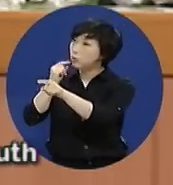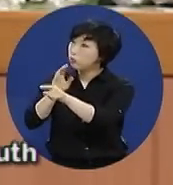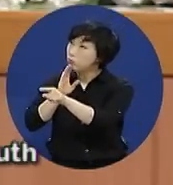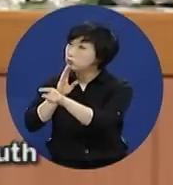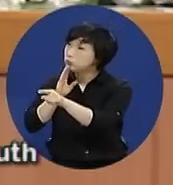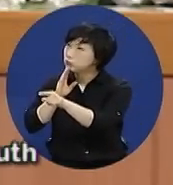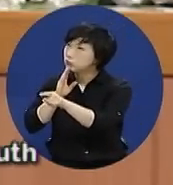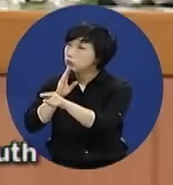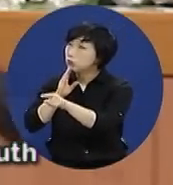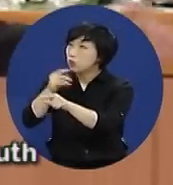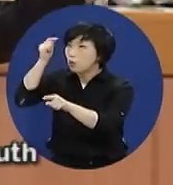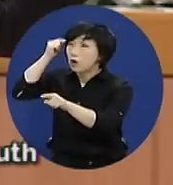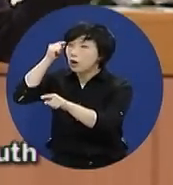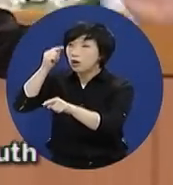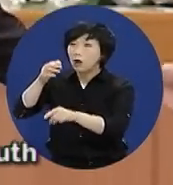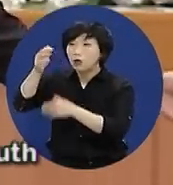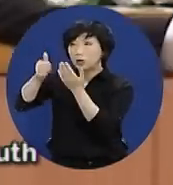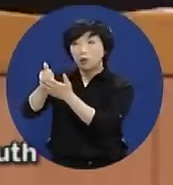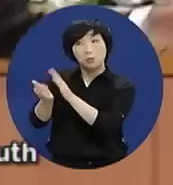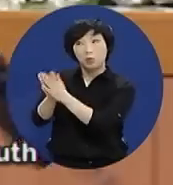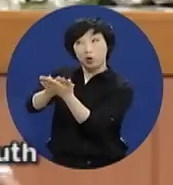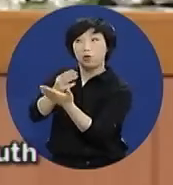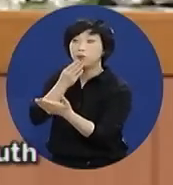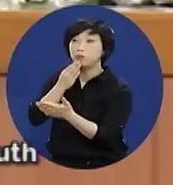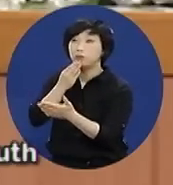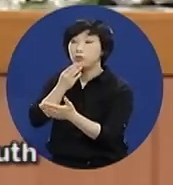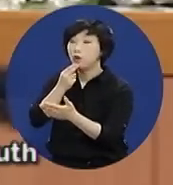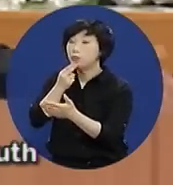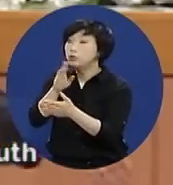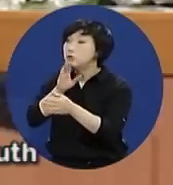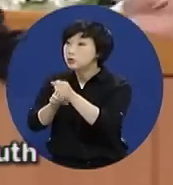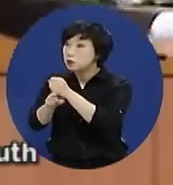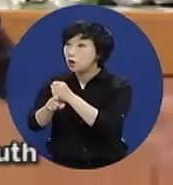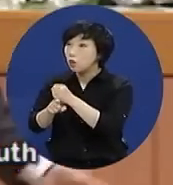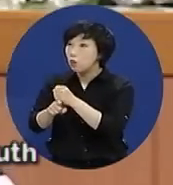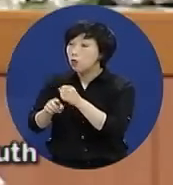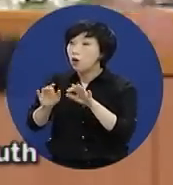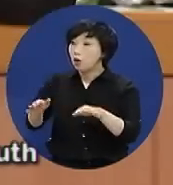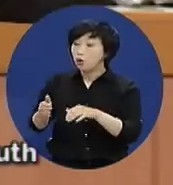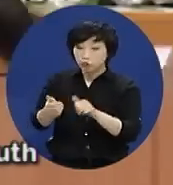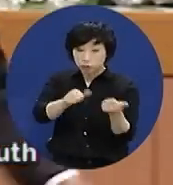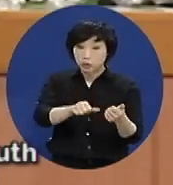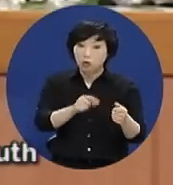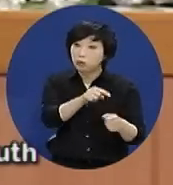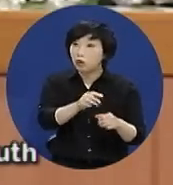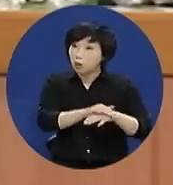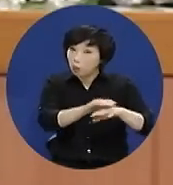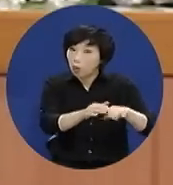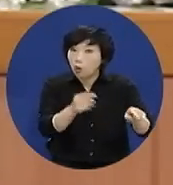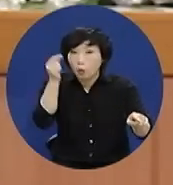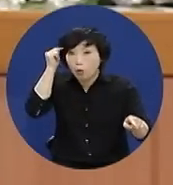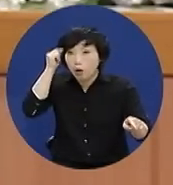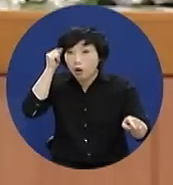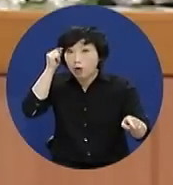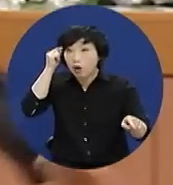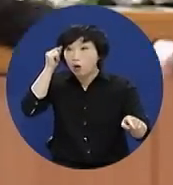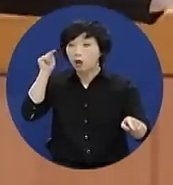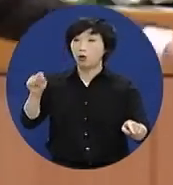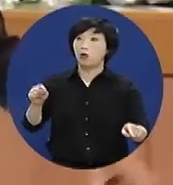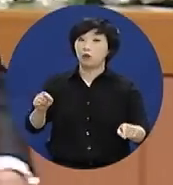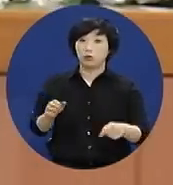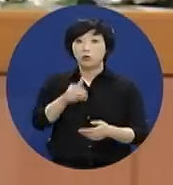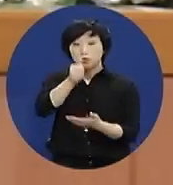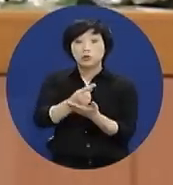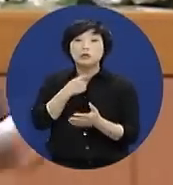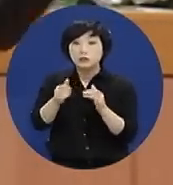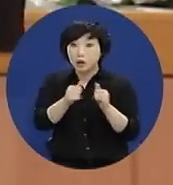かあなたの御言葉は変わらない心理であると言いながら死ぬべきである人間なら必ず死ぬべきではありませんか罪